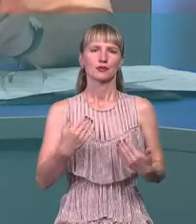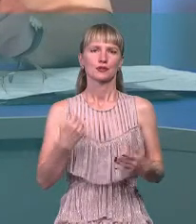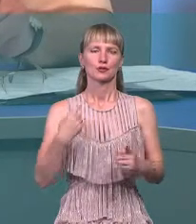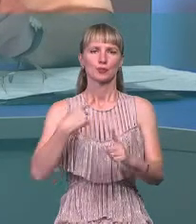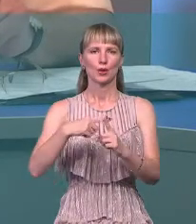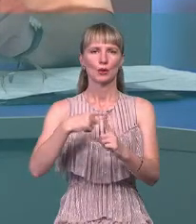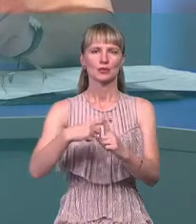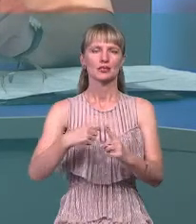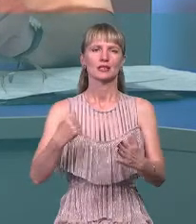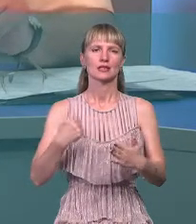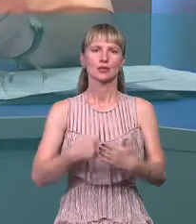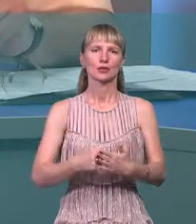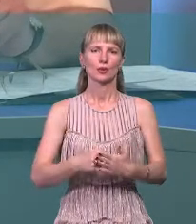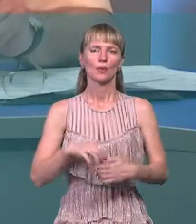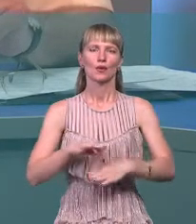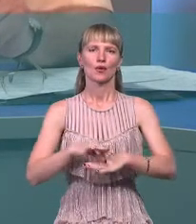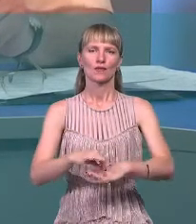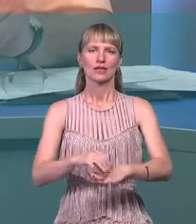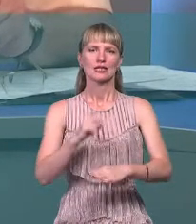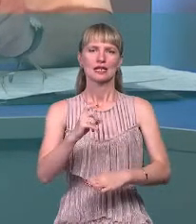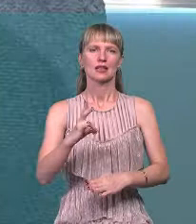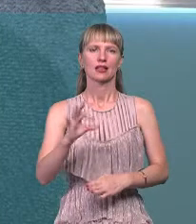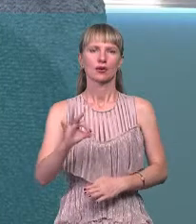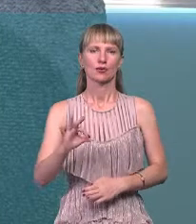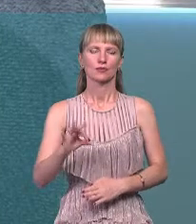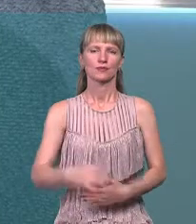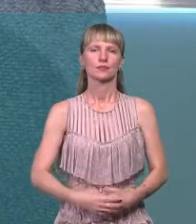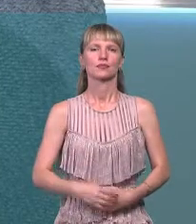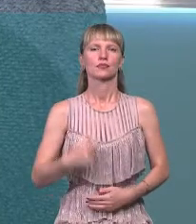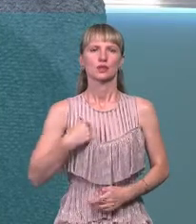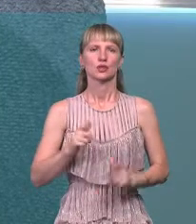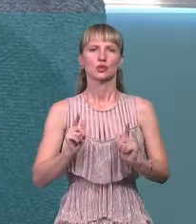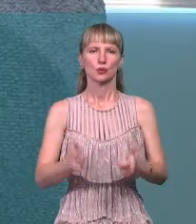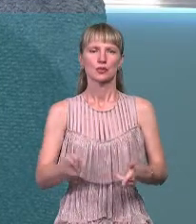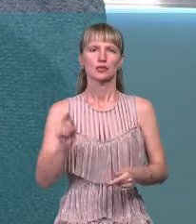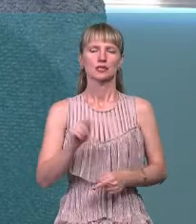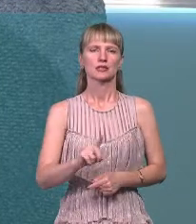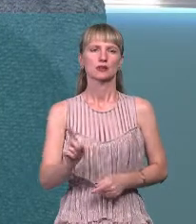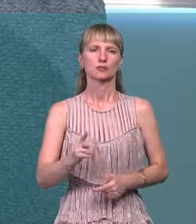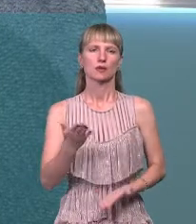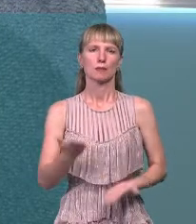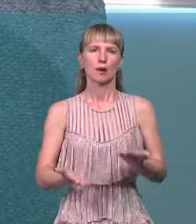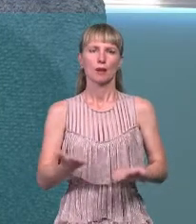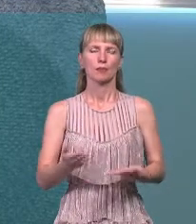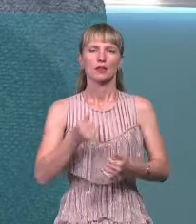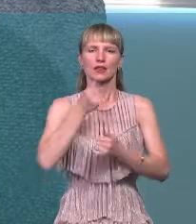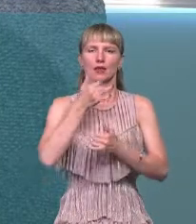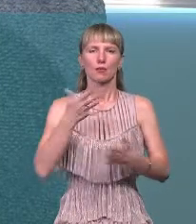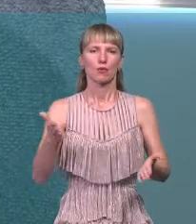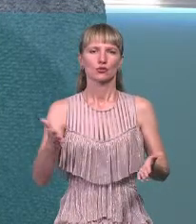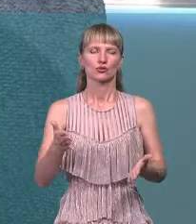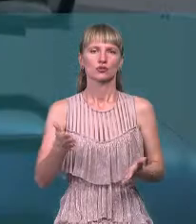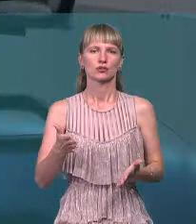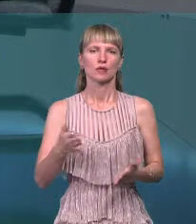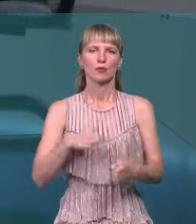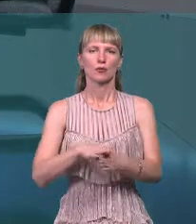до проведення зовнішнього незалежного оцінювання. Я згоден з тим, що, мабуть, таки не можна